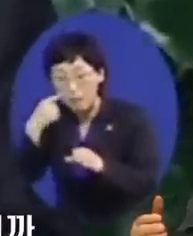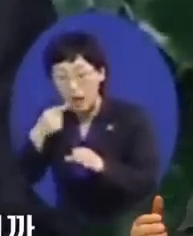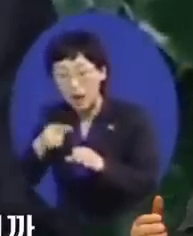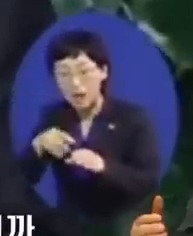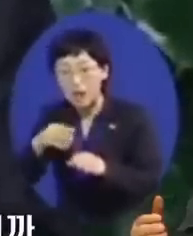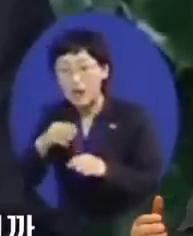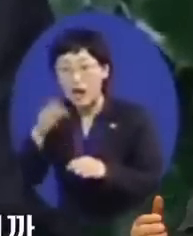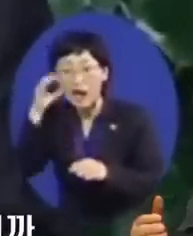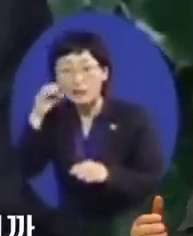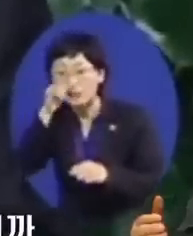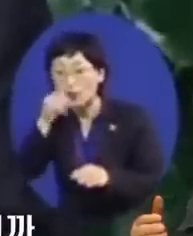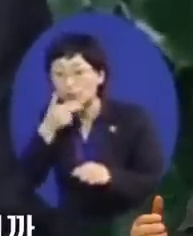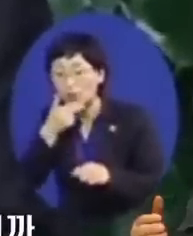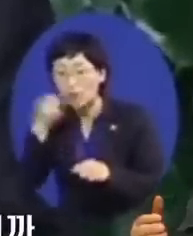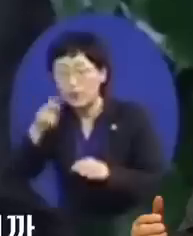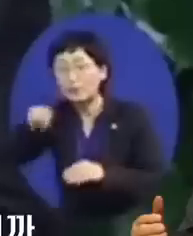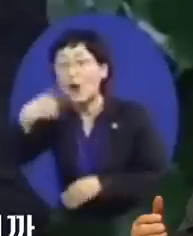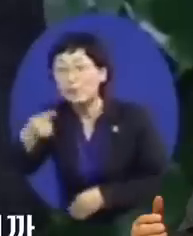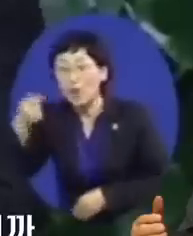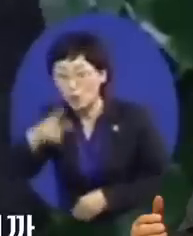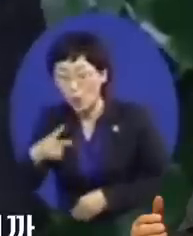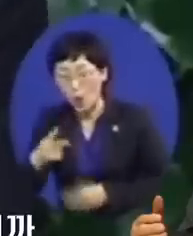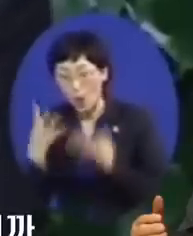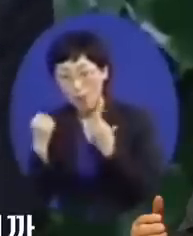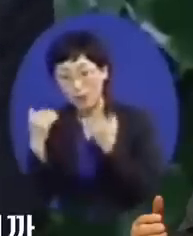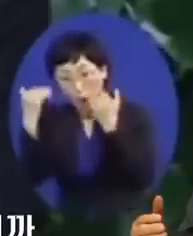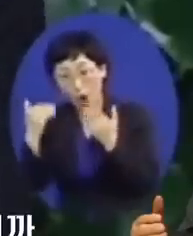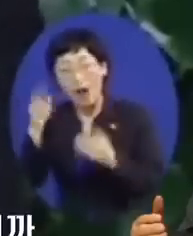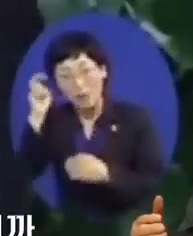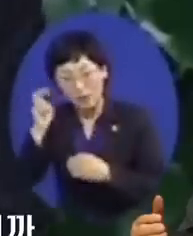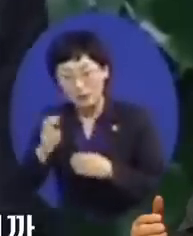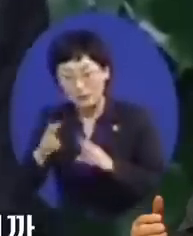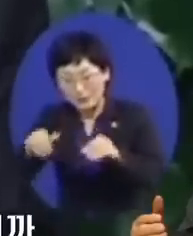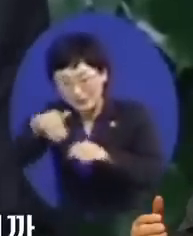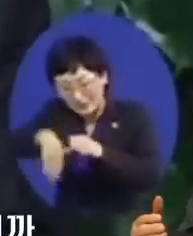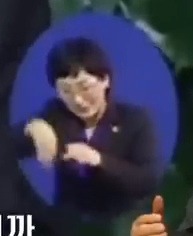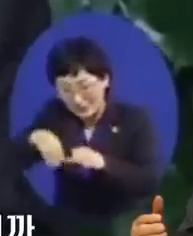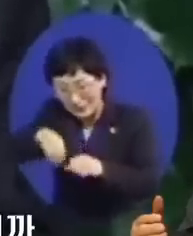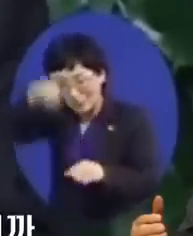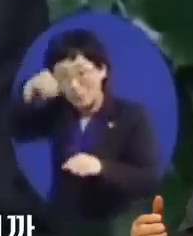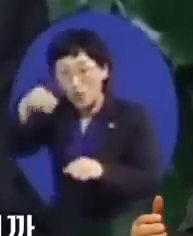또 그 다음날 학교 갔다 왔으면 또 얼마나 자랐나 보아서 또 틀어서 들어보고.